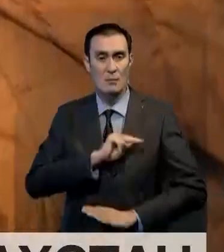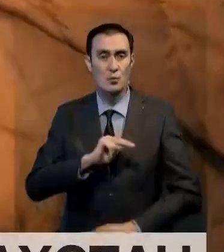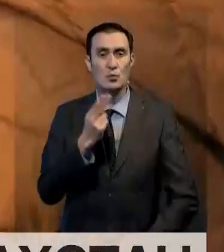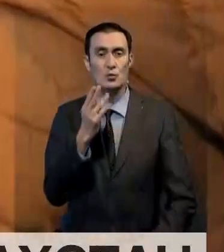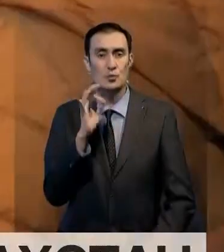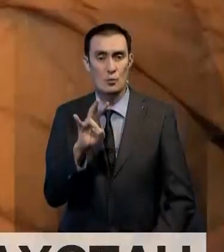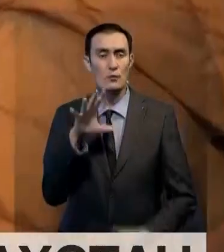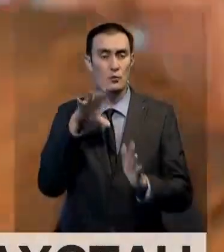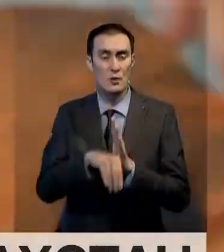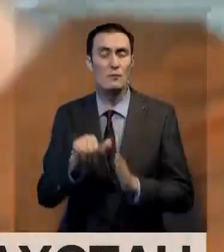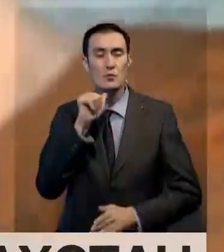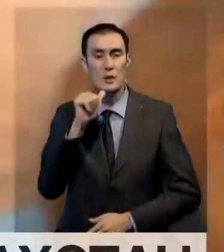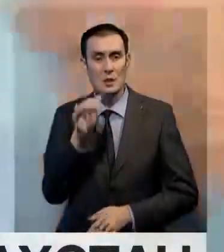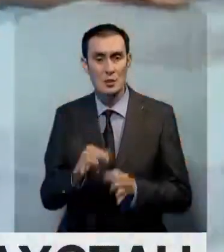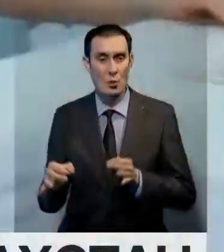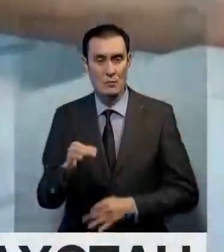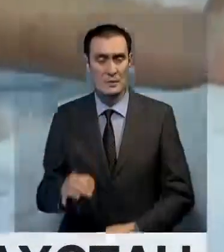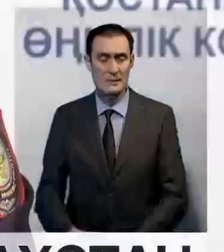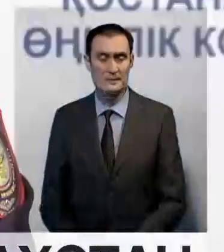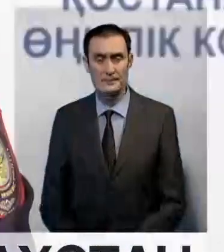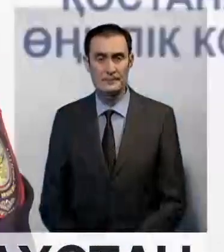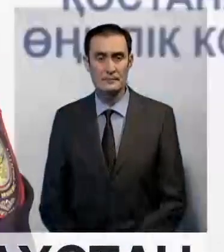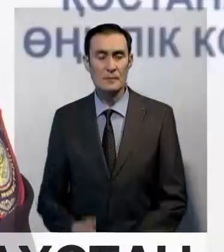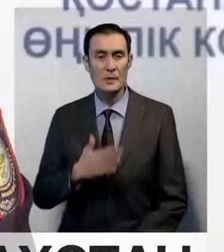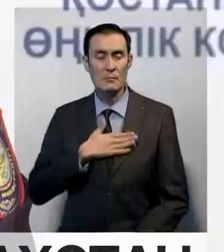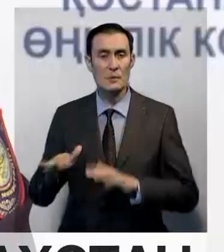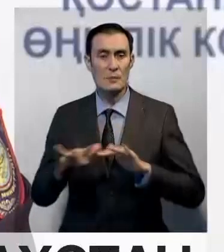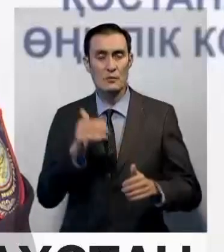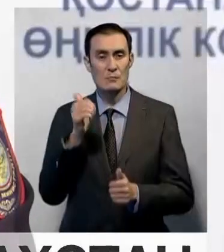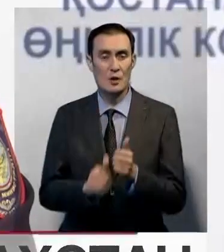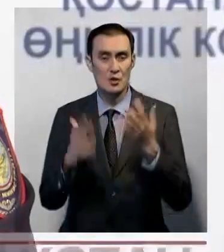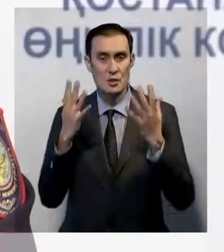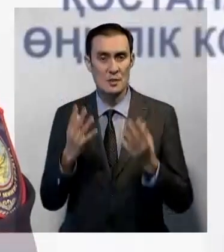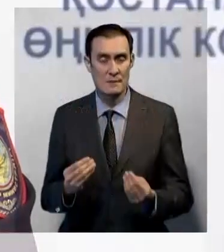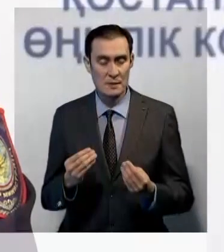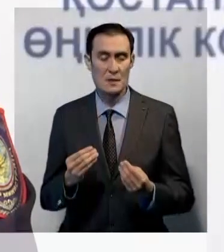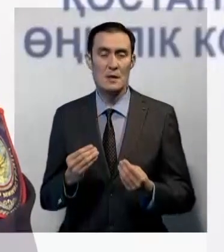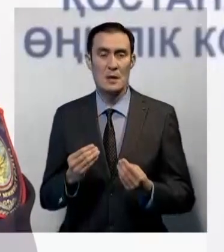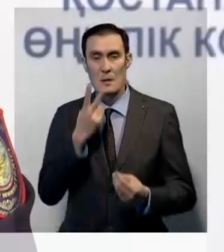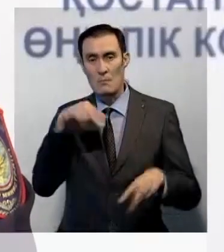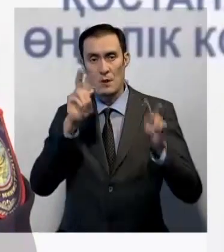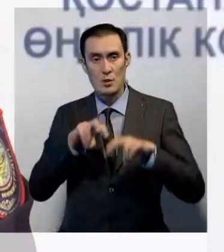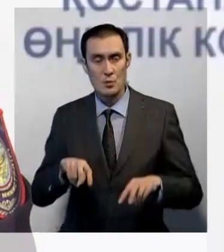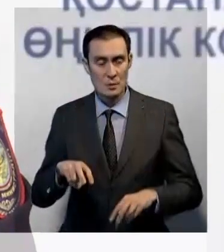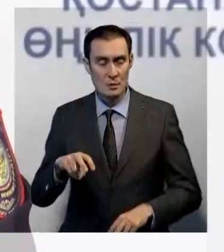в том числе и в Костанайской области. Мы проводим ежедневный мониторинг